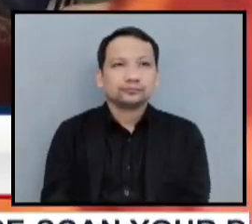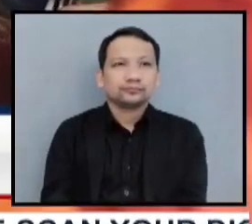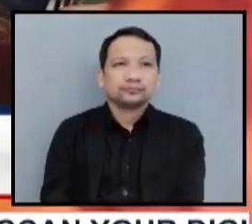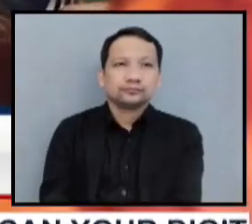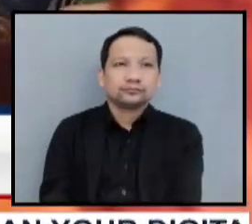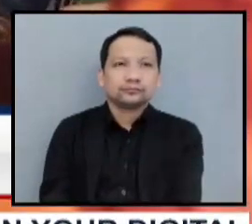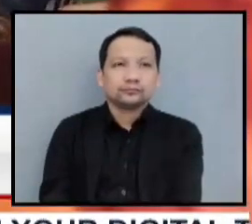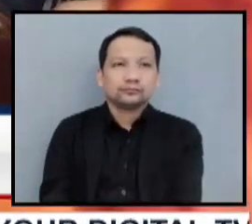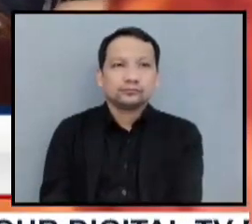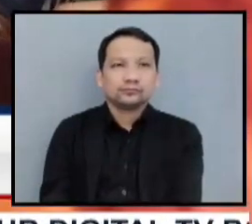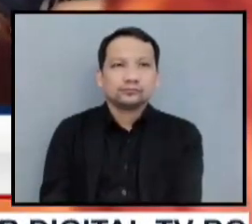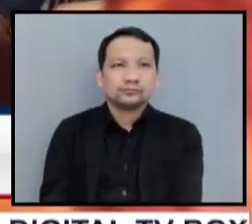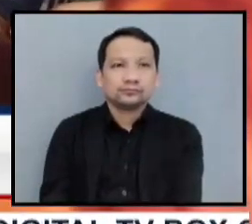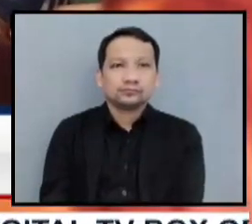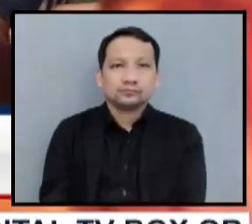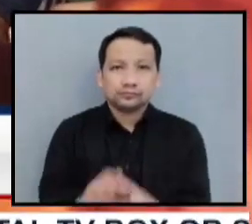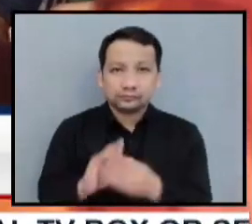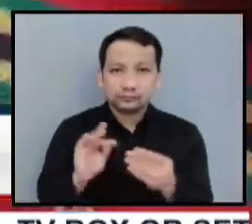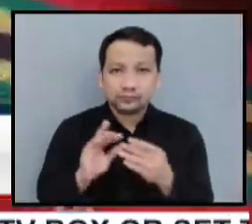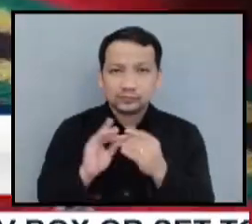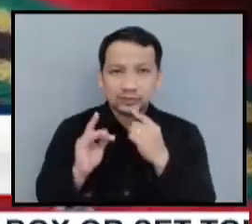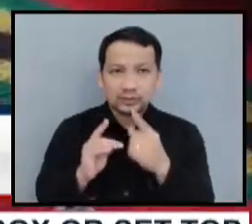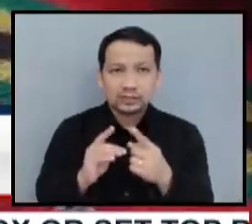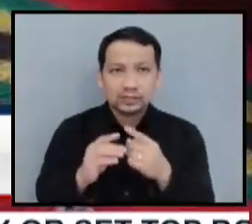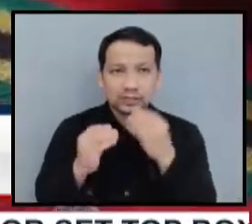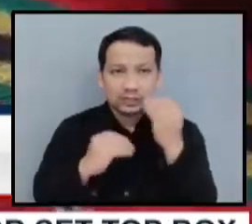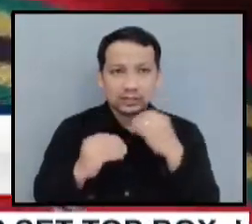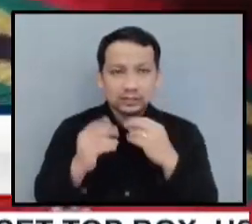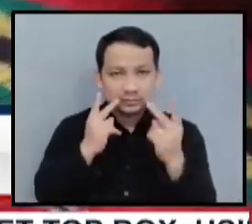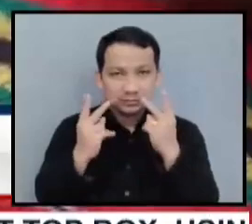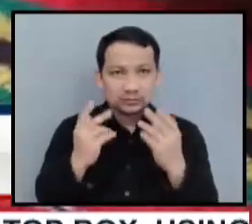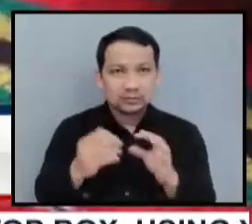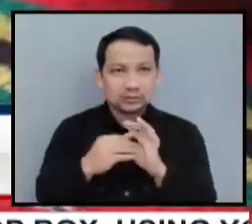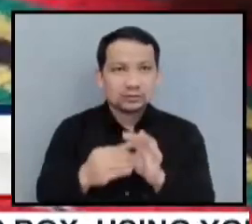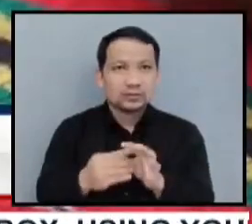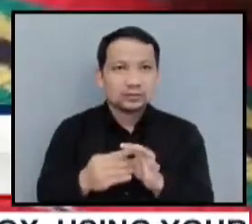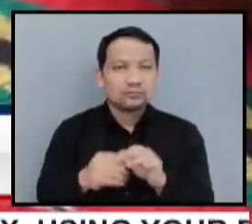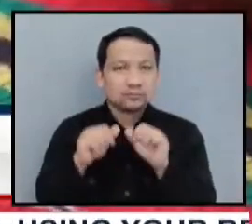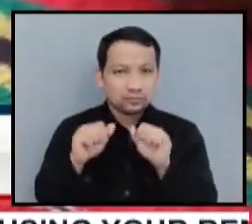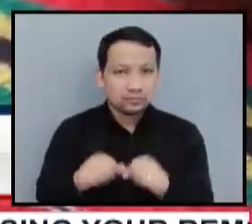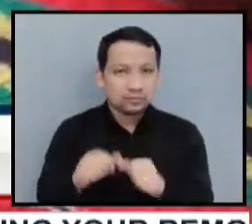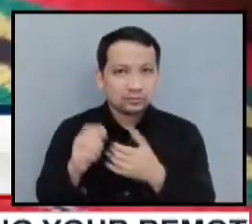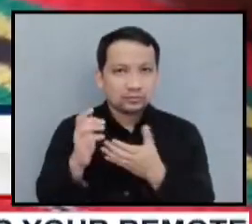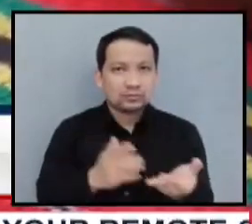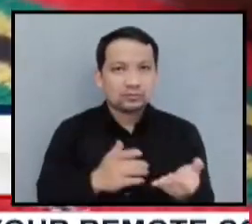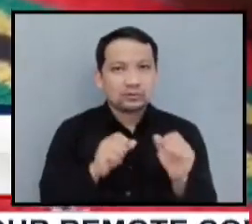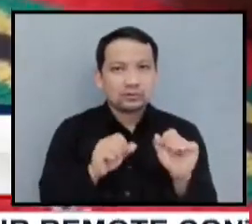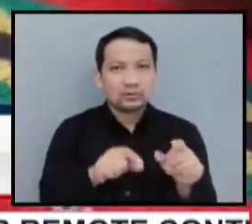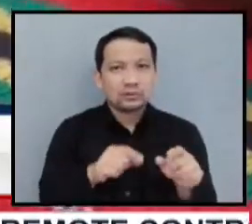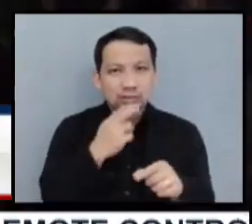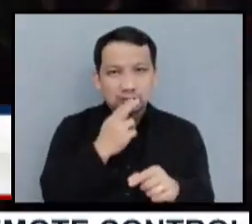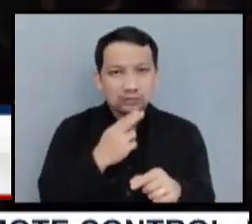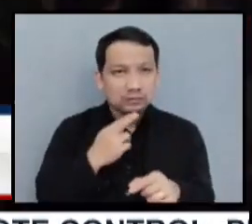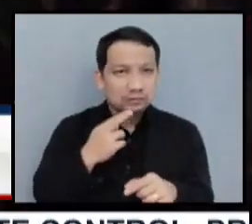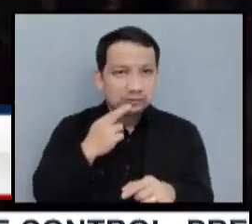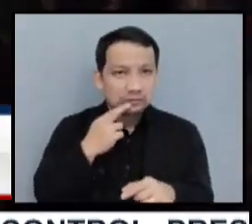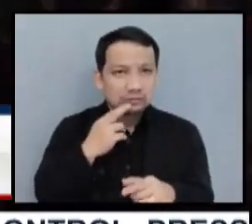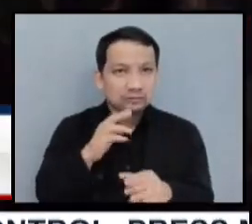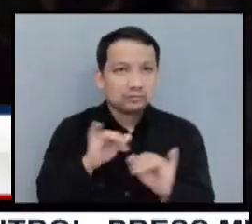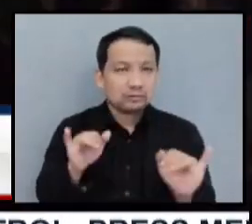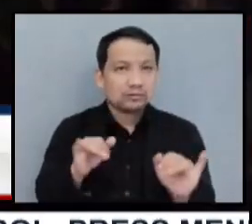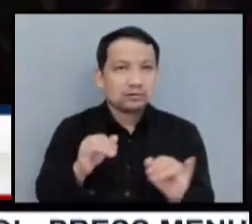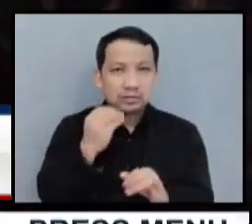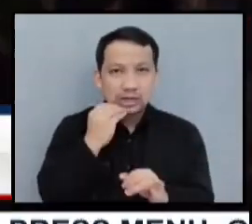Pwede itong tikman ng mga non-Cordillerans o bisita dahil available na rin ito sa mga restaurants. Gaya ng kainang ito